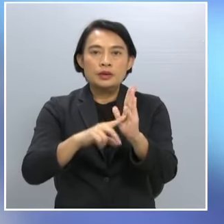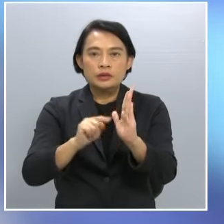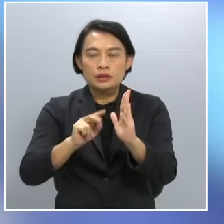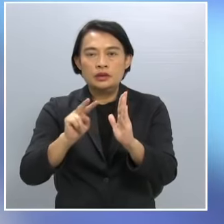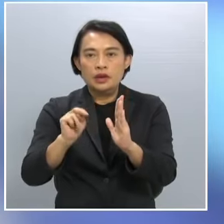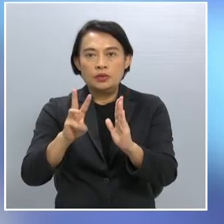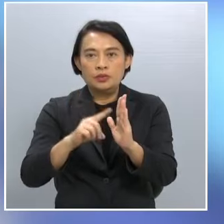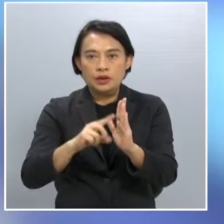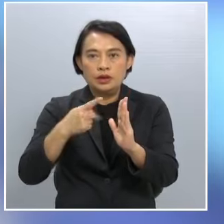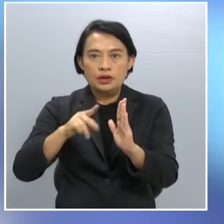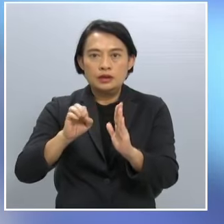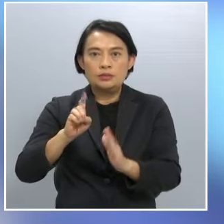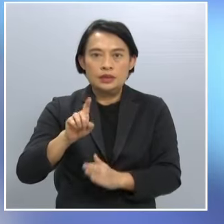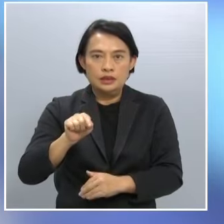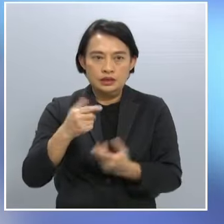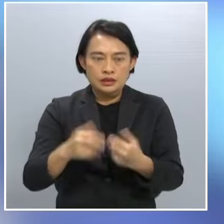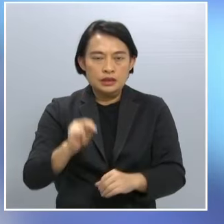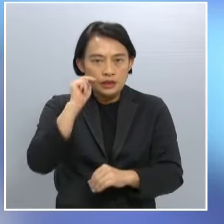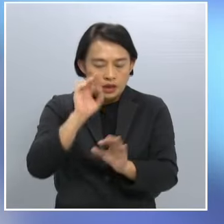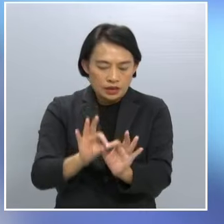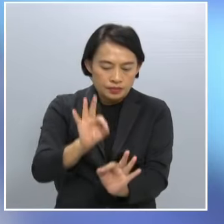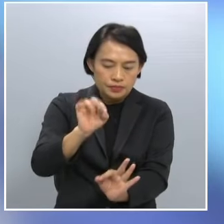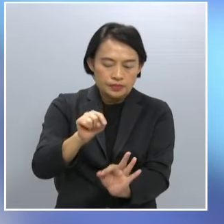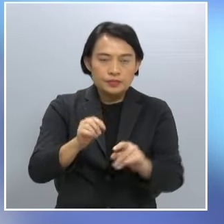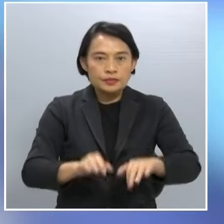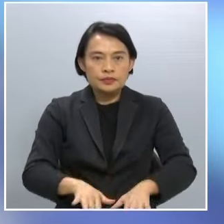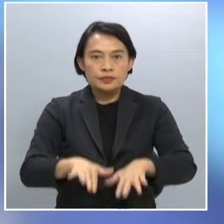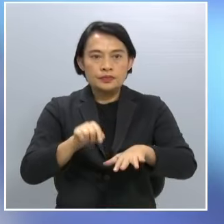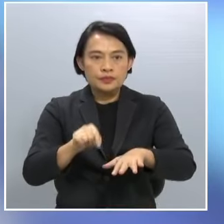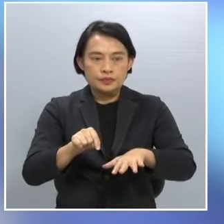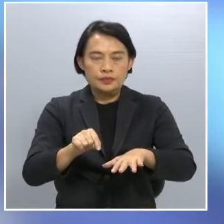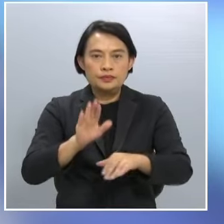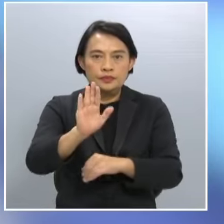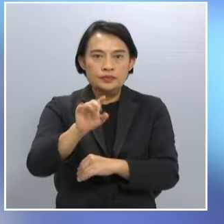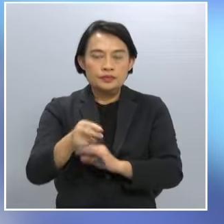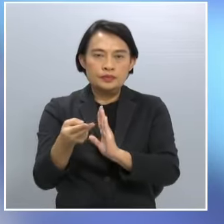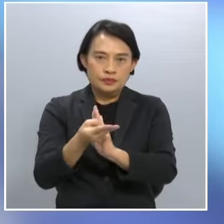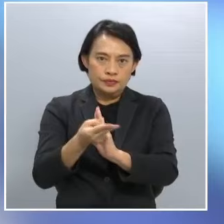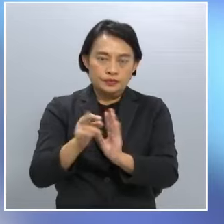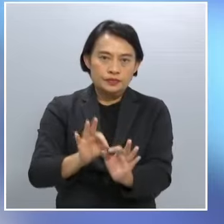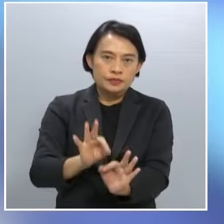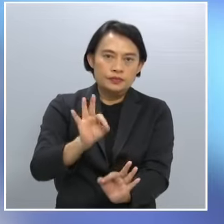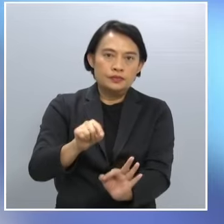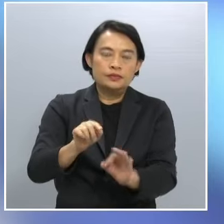ฮะระดับน้ำโขงนะครับวัดที่ส่วนอุตุวิทยาหนองคายนะครับวัดได้ไป